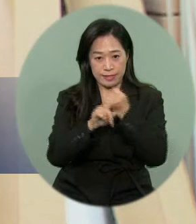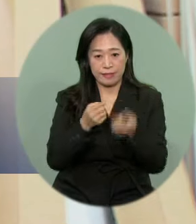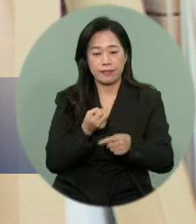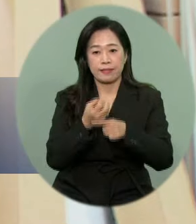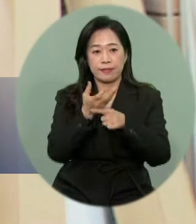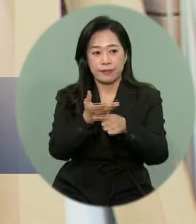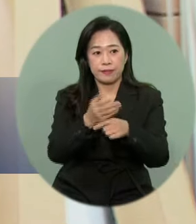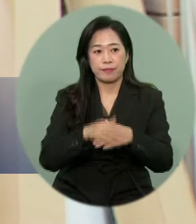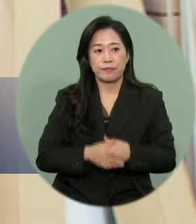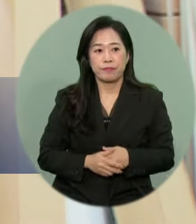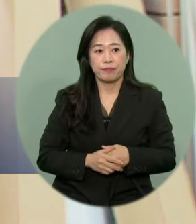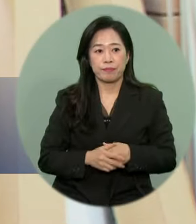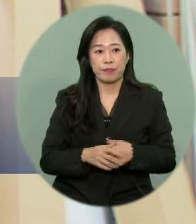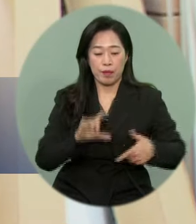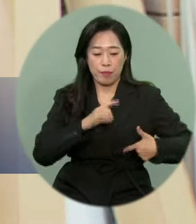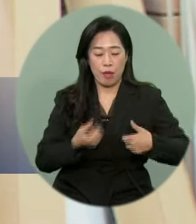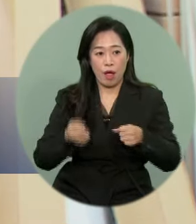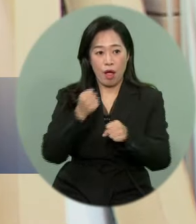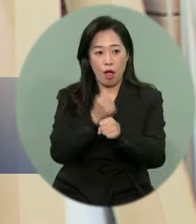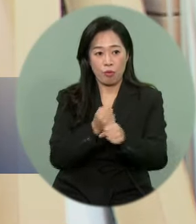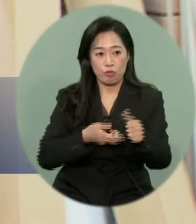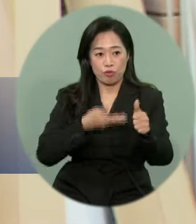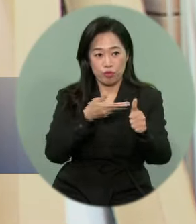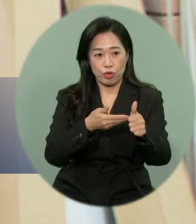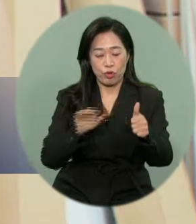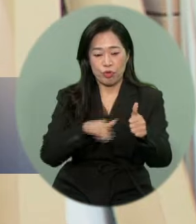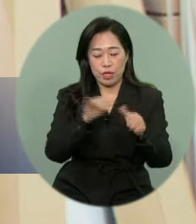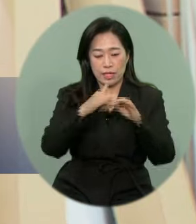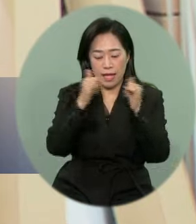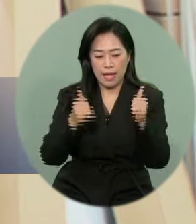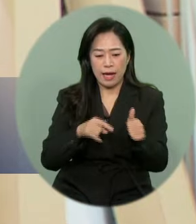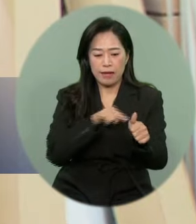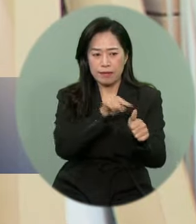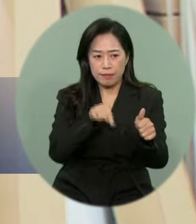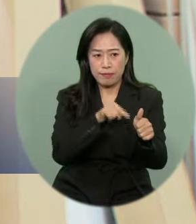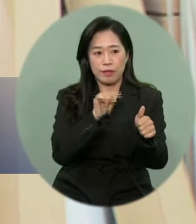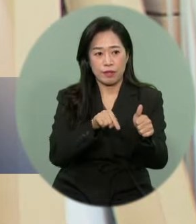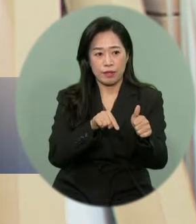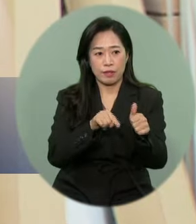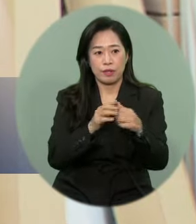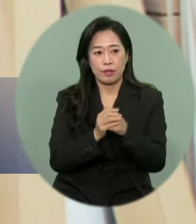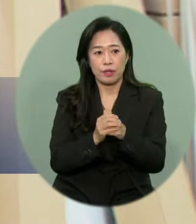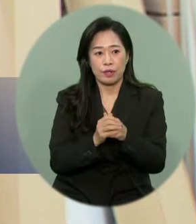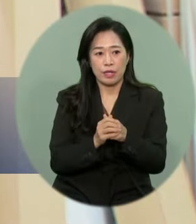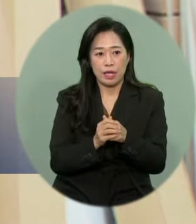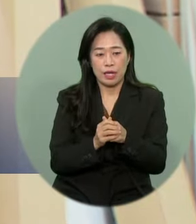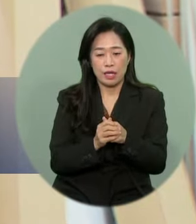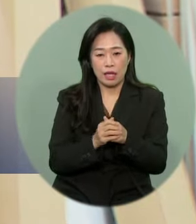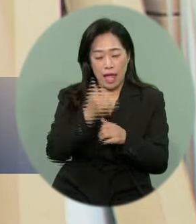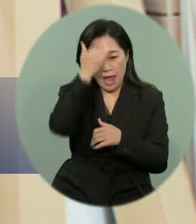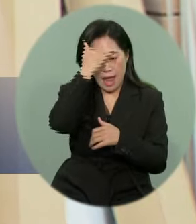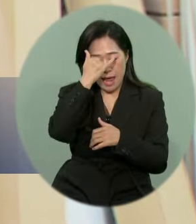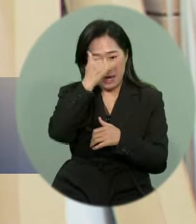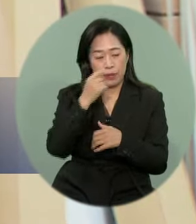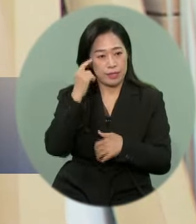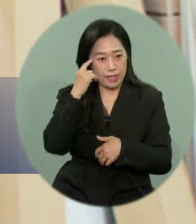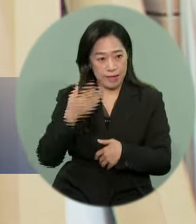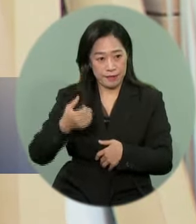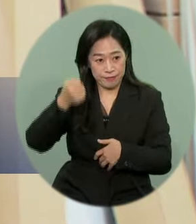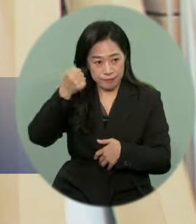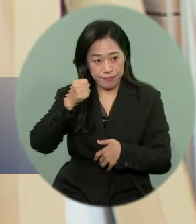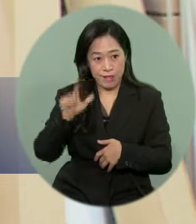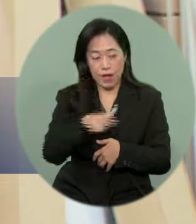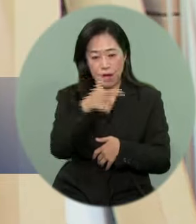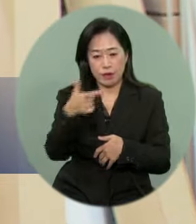회복을 시켜 드리는게 우리 사회가 이분들 다할 수 있는 최소한의 돌이라고 생각하거든요 하루 위에 지연이 곧 한